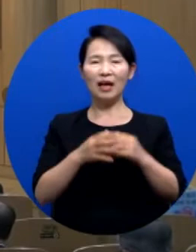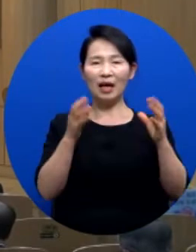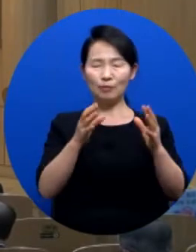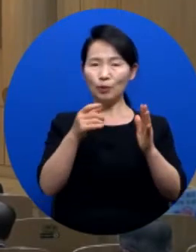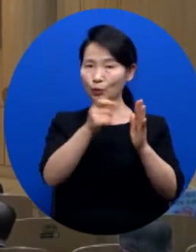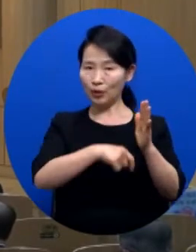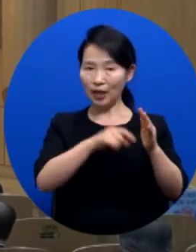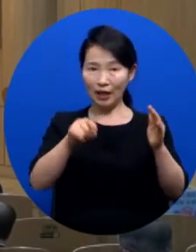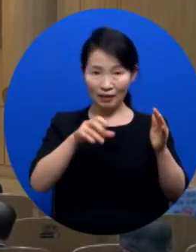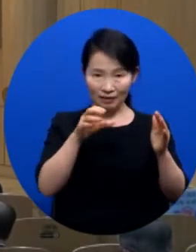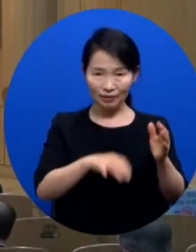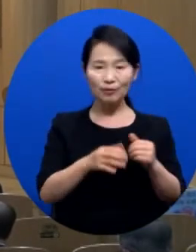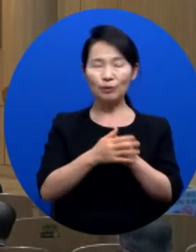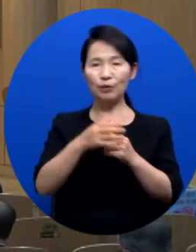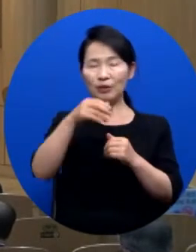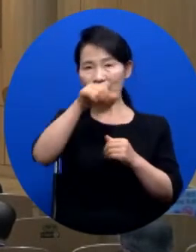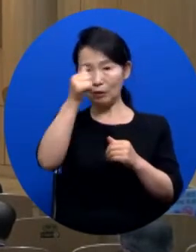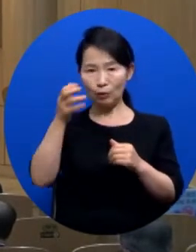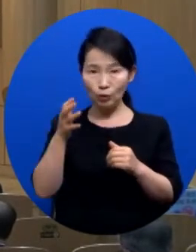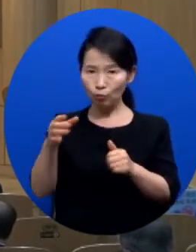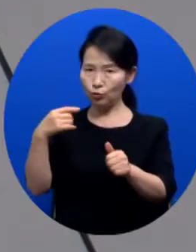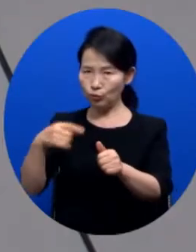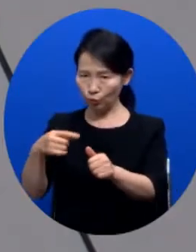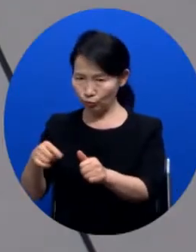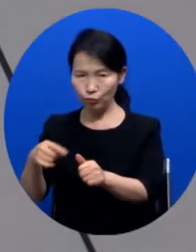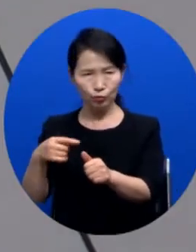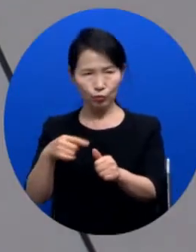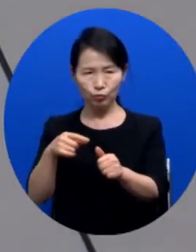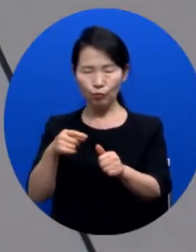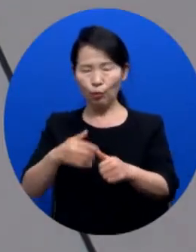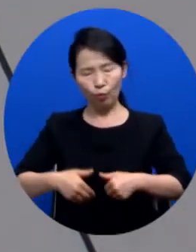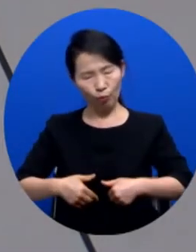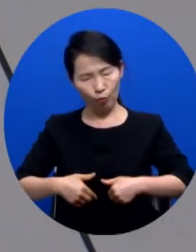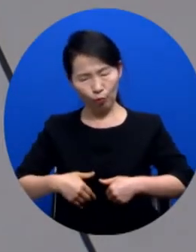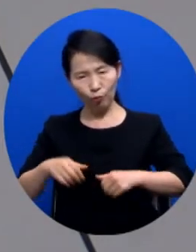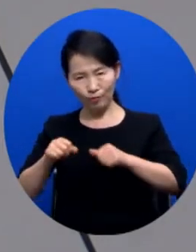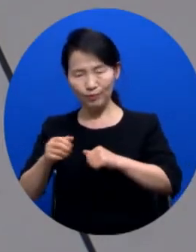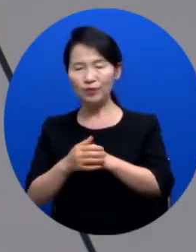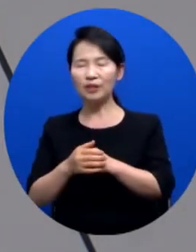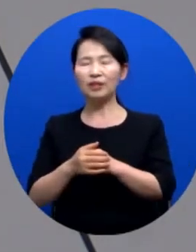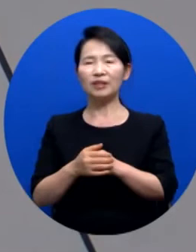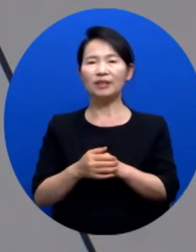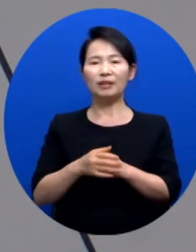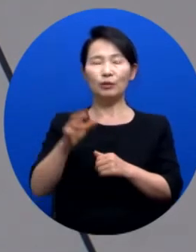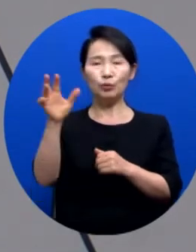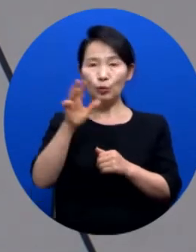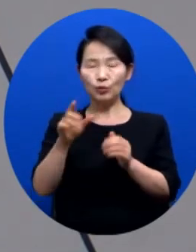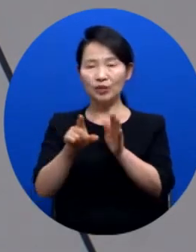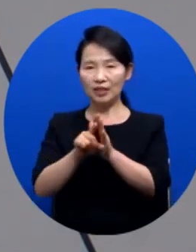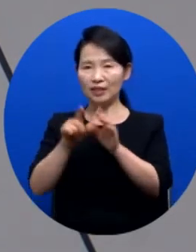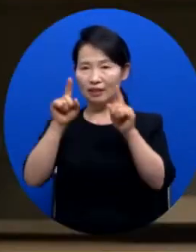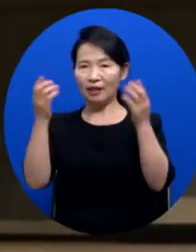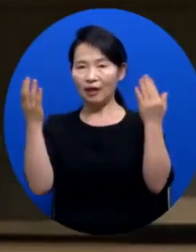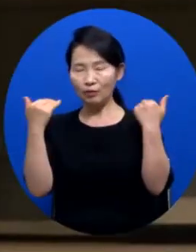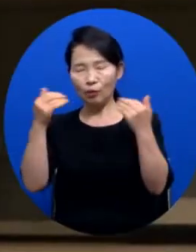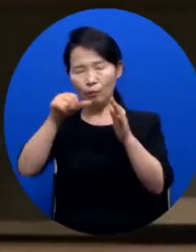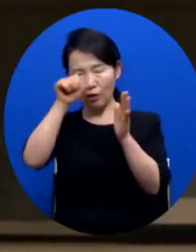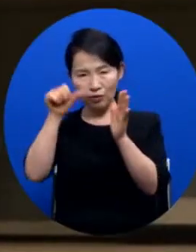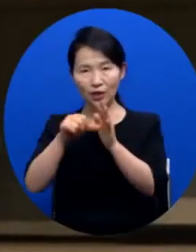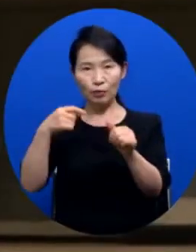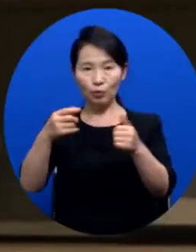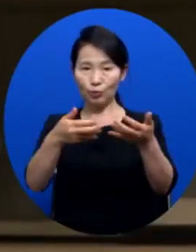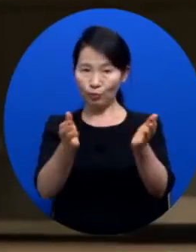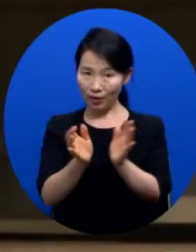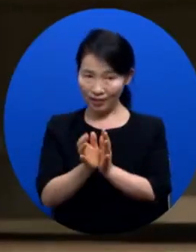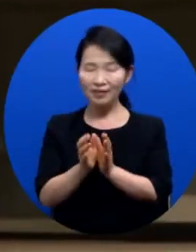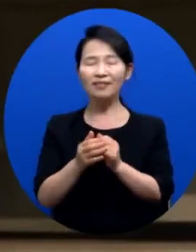내에서도 장로 전문 교육 움직임이 나타나고 있습니다. 총신대학교 평생교육원은 지난달 17일